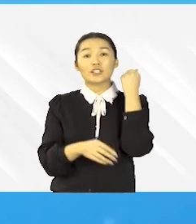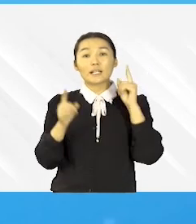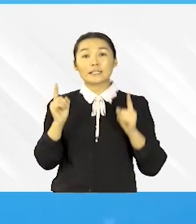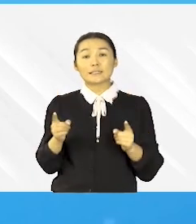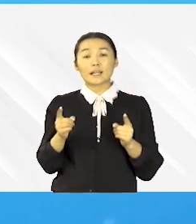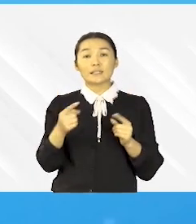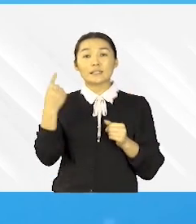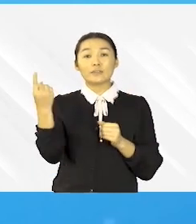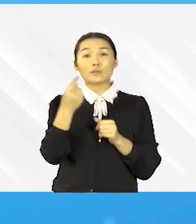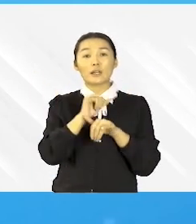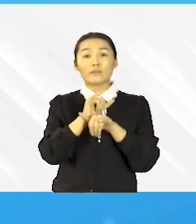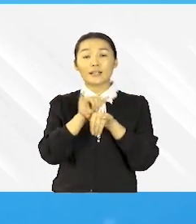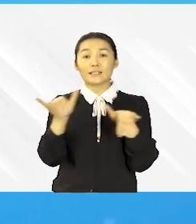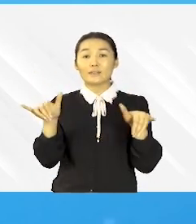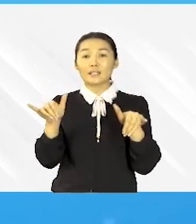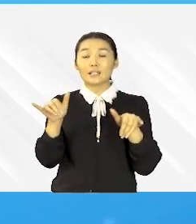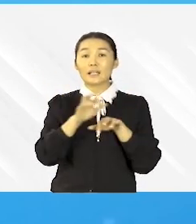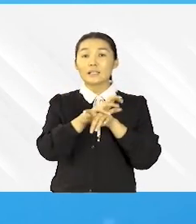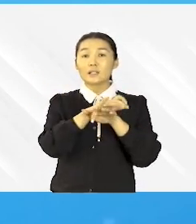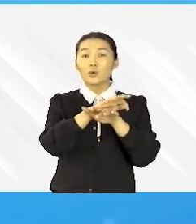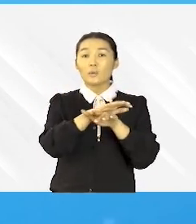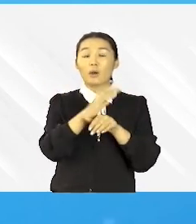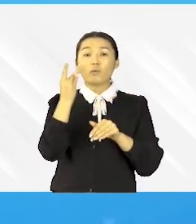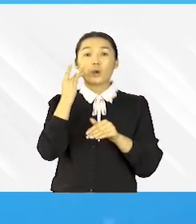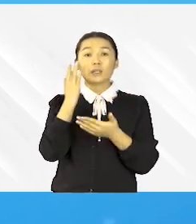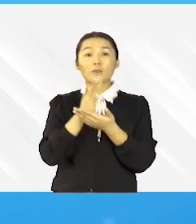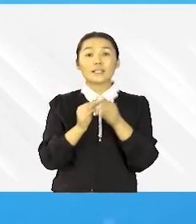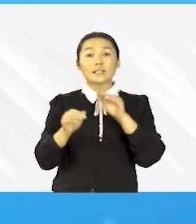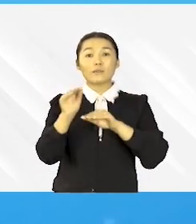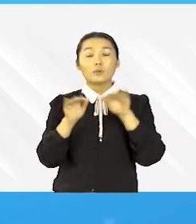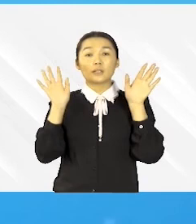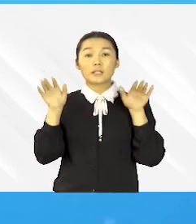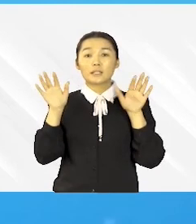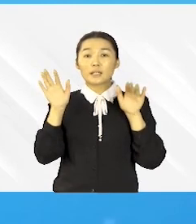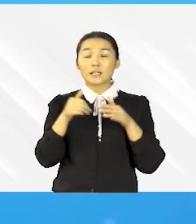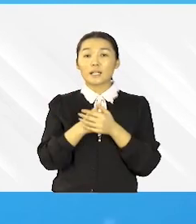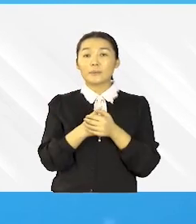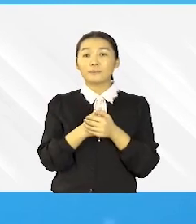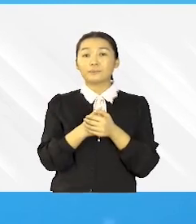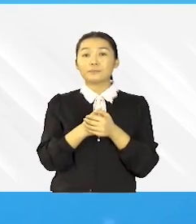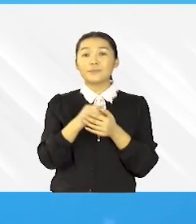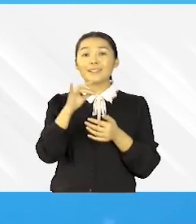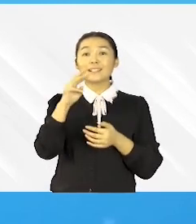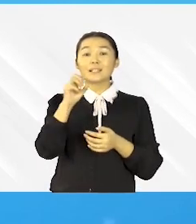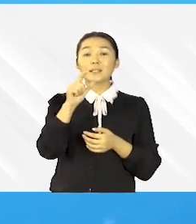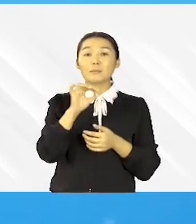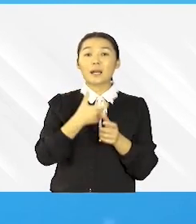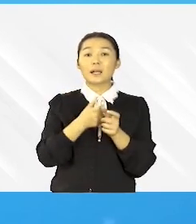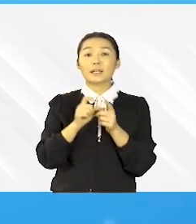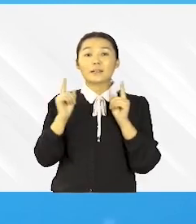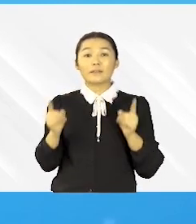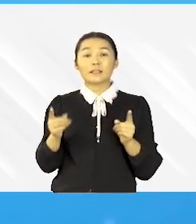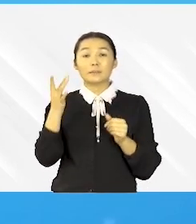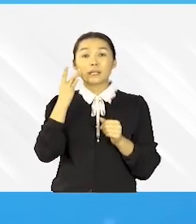развития насекомого, которое имеет оформленные крылья и половые придатки. Иными словами, имаго – это фаза, при